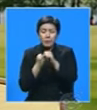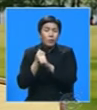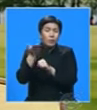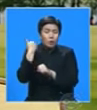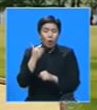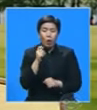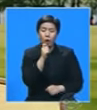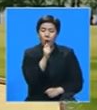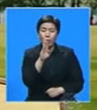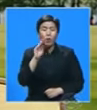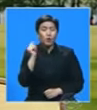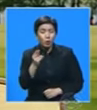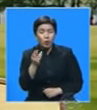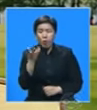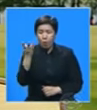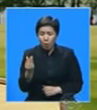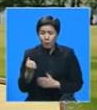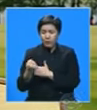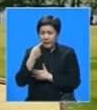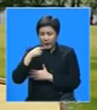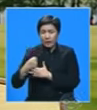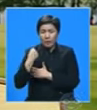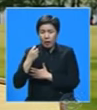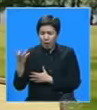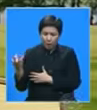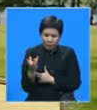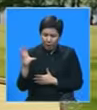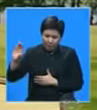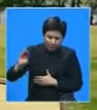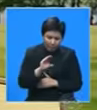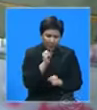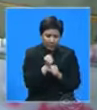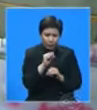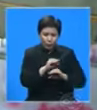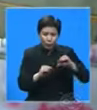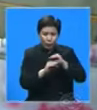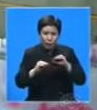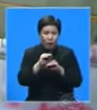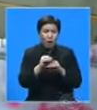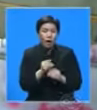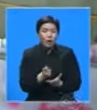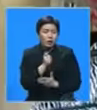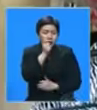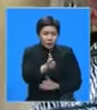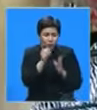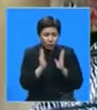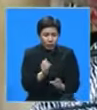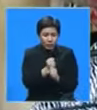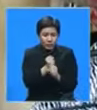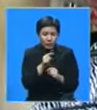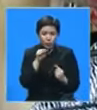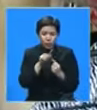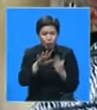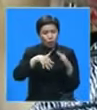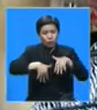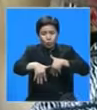บอบต.งบไทยเข้มแข็งมาจัดทำโครงการกระตุ้นเศรษฐกิจชุมชนเพื่อให้เกิดการจ้างงานสร้างรายได้ต